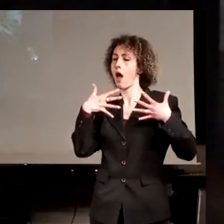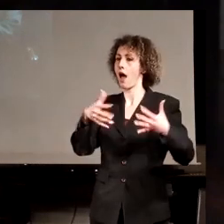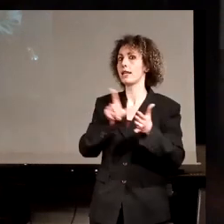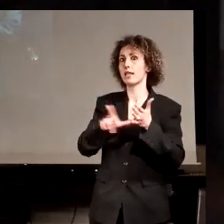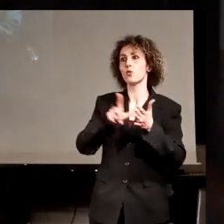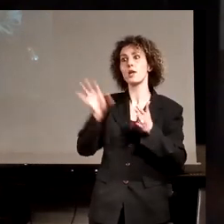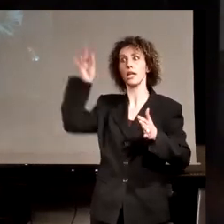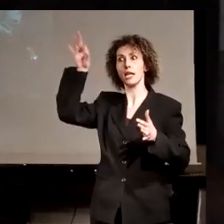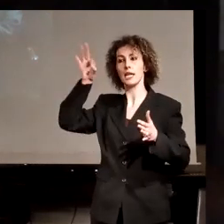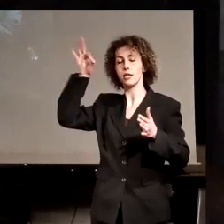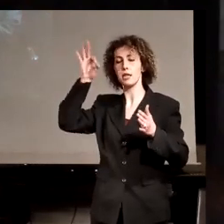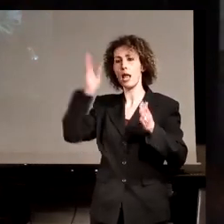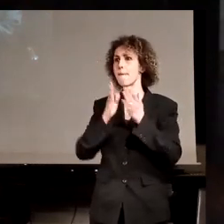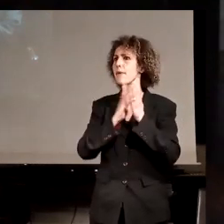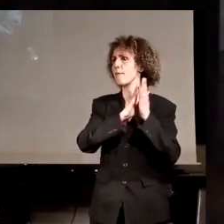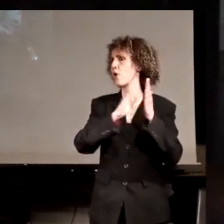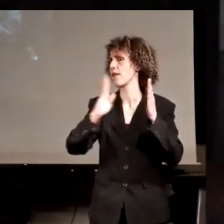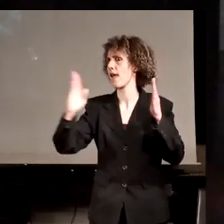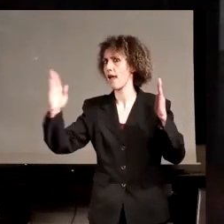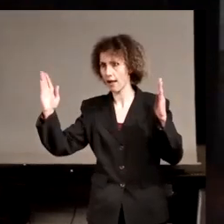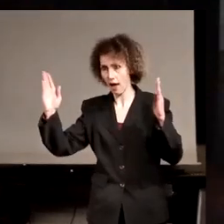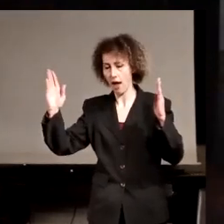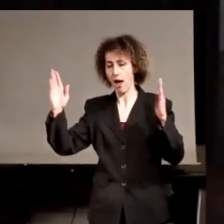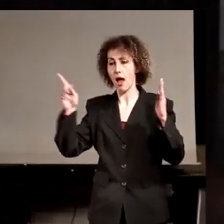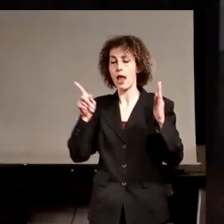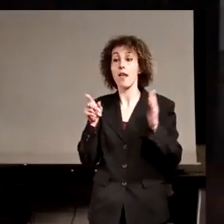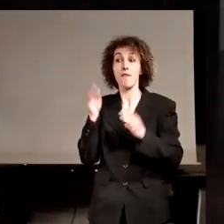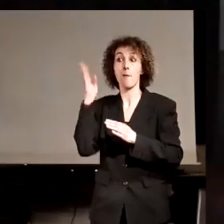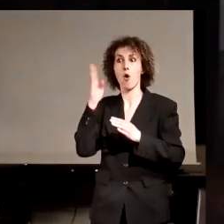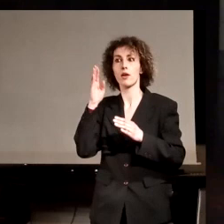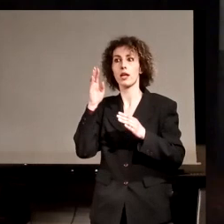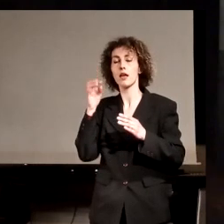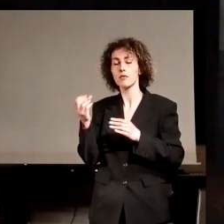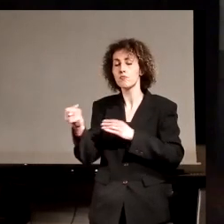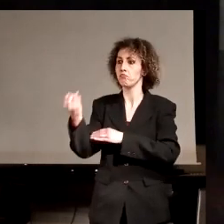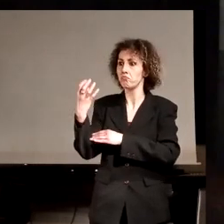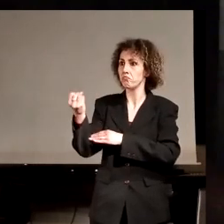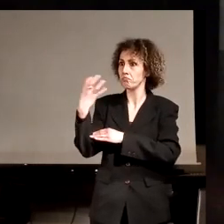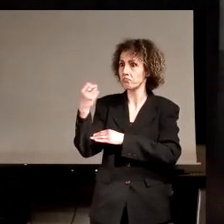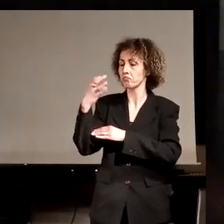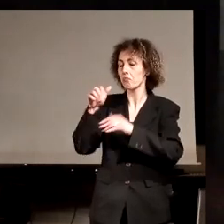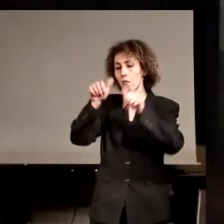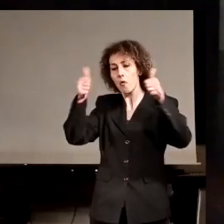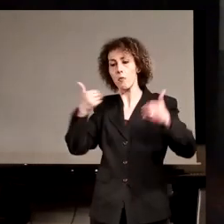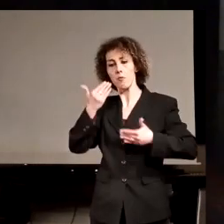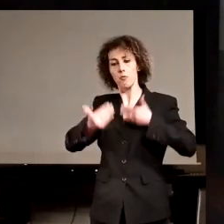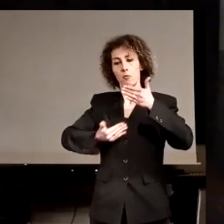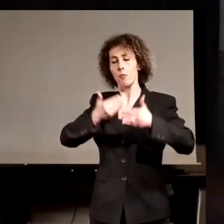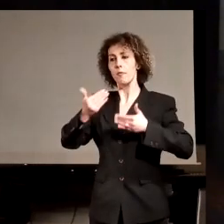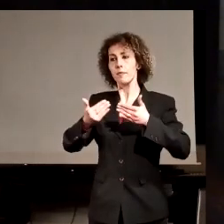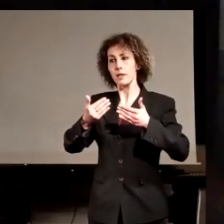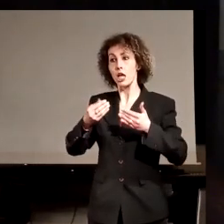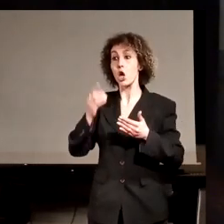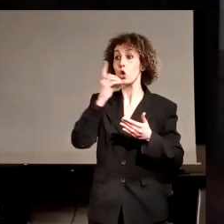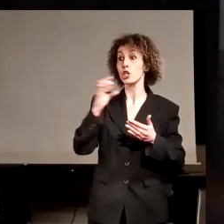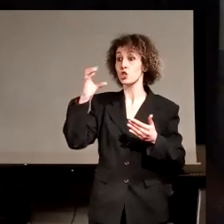e letteratura inglese dove mi si è formato a tal punto da aver letto il chisciotte in inglese e quando